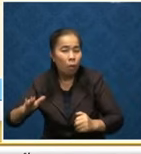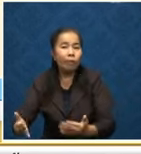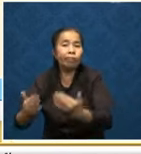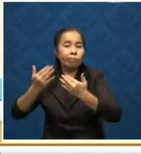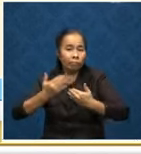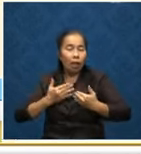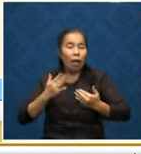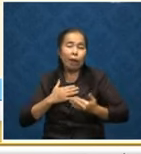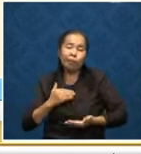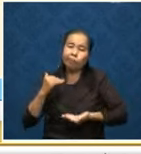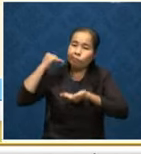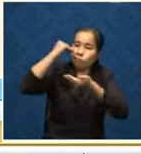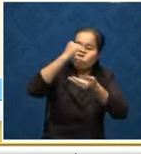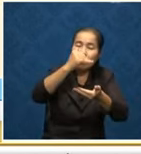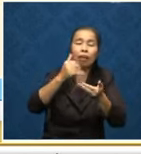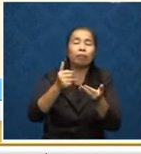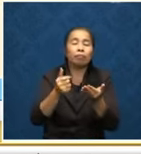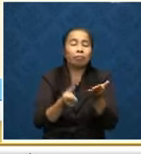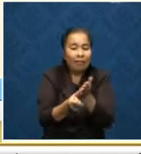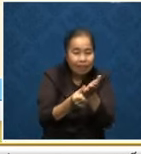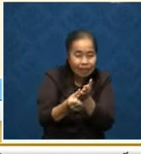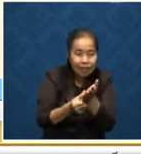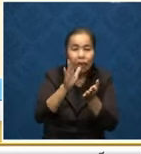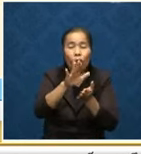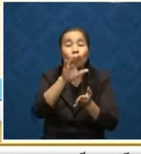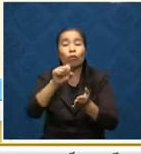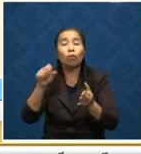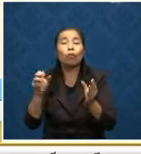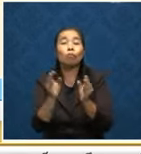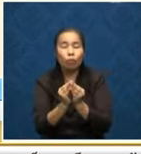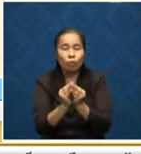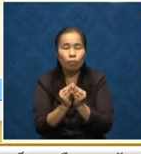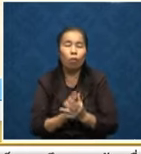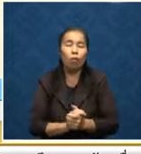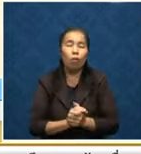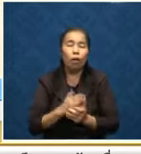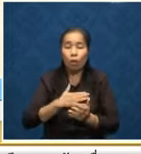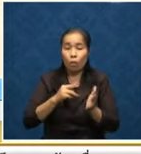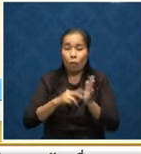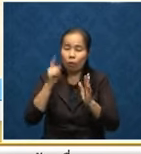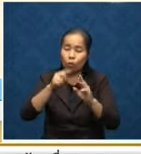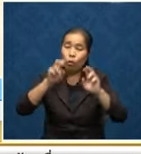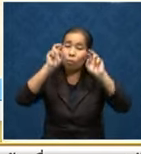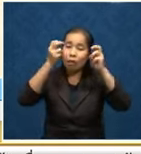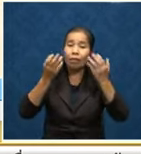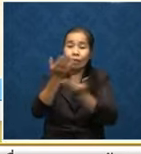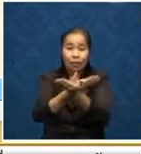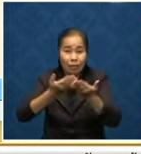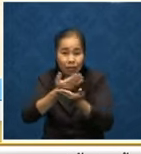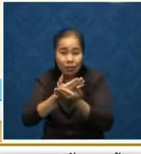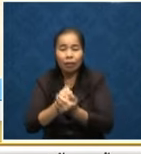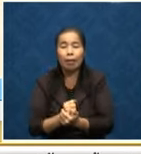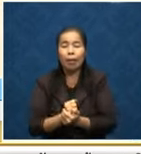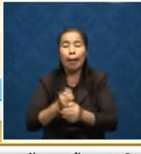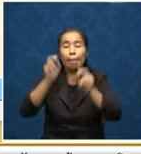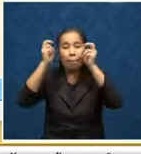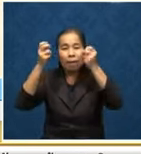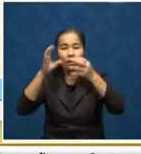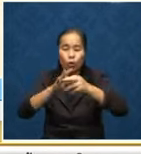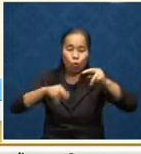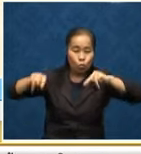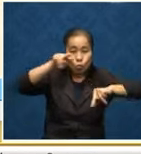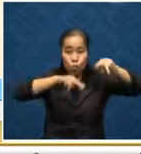แก้ไขปัญหาในสภาต่อไปเนี่ยในความเป็นจริงแล้วเนี่ยนะครับไม่ว่าจะเป็นการหารือก็ดีการเข้าสู่ระเบียบวาระต่างๆนะ